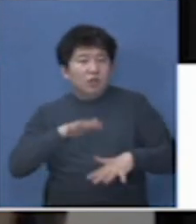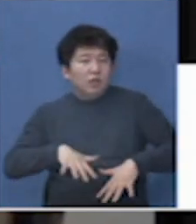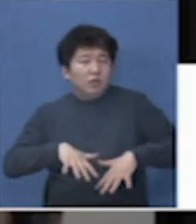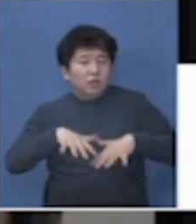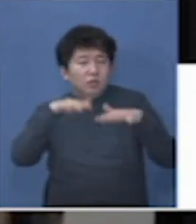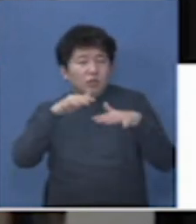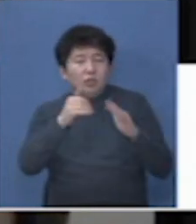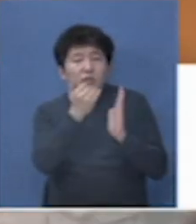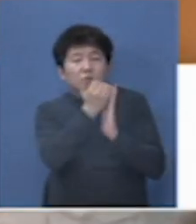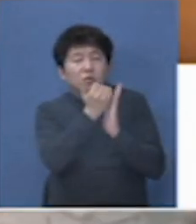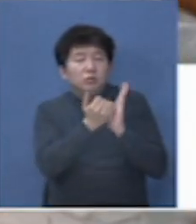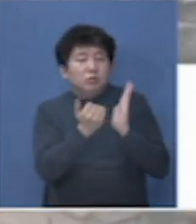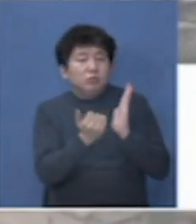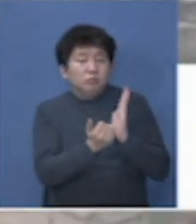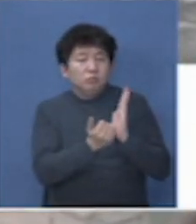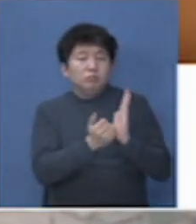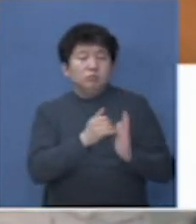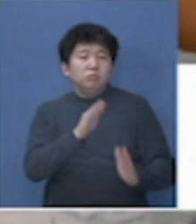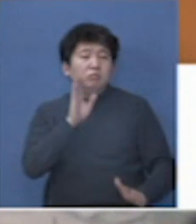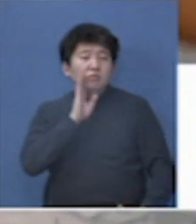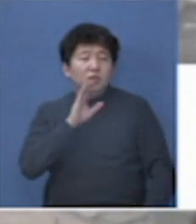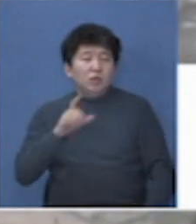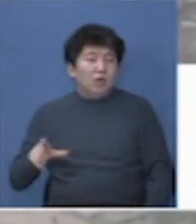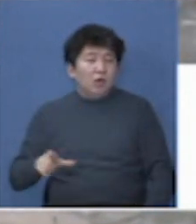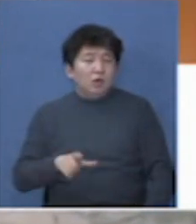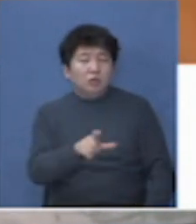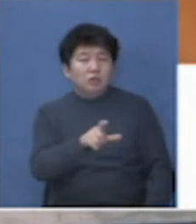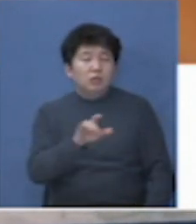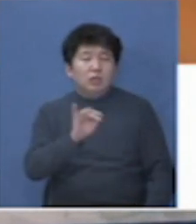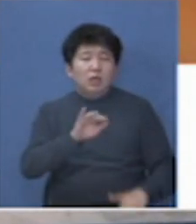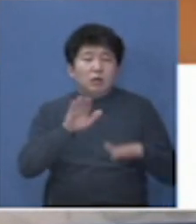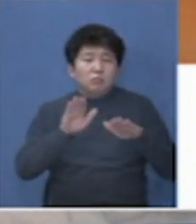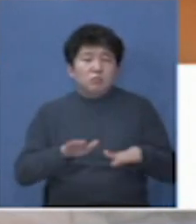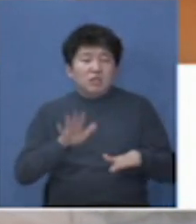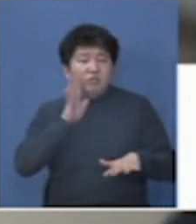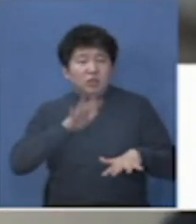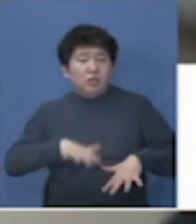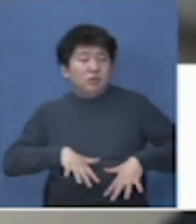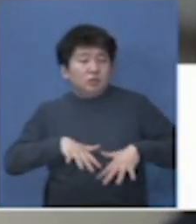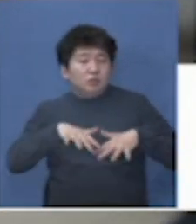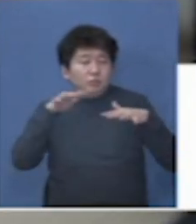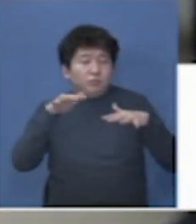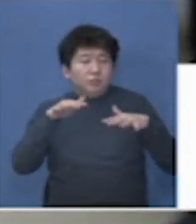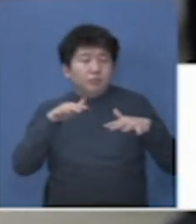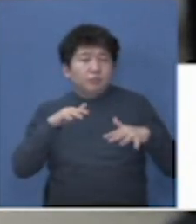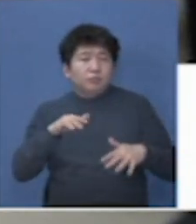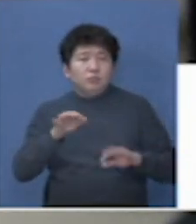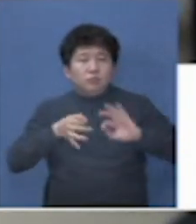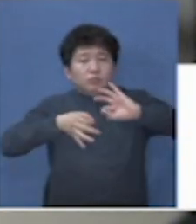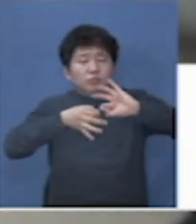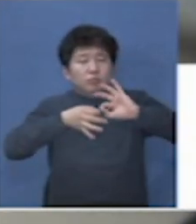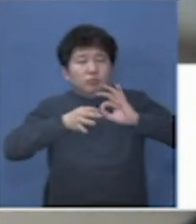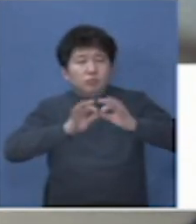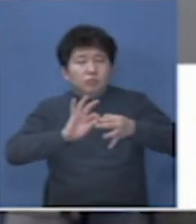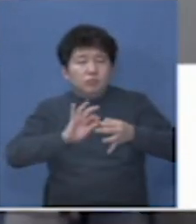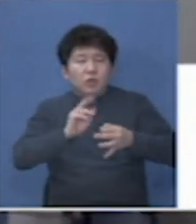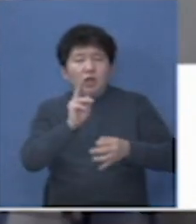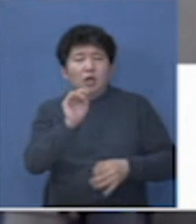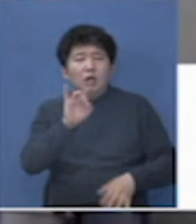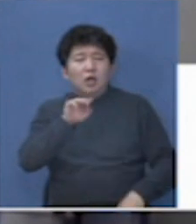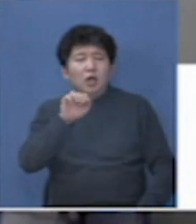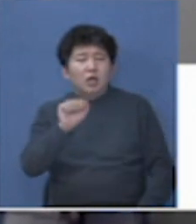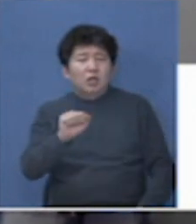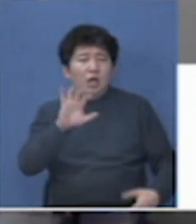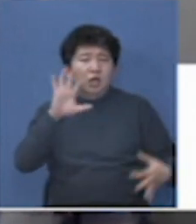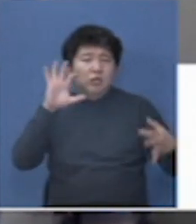данных. Моделирование речной гидравлики и зон затопления, современные геоинформационные системы, детальную картографическую привязку